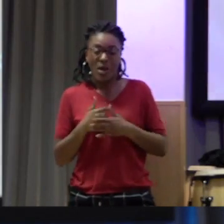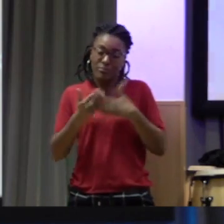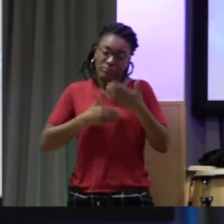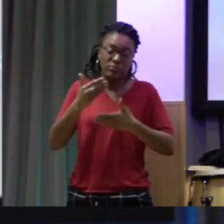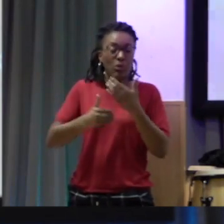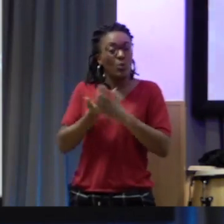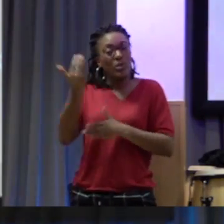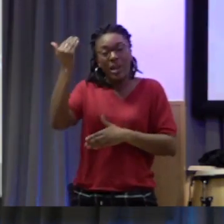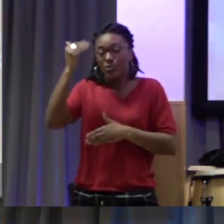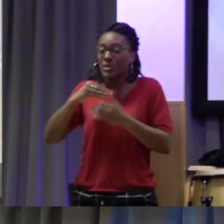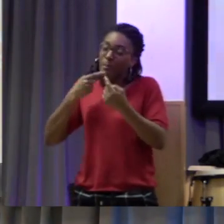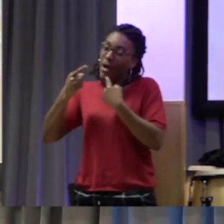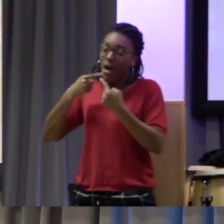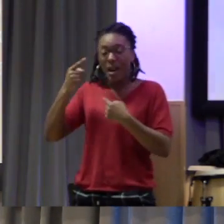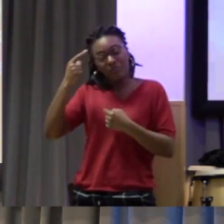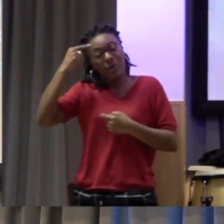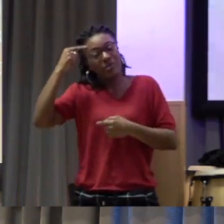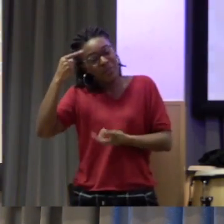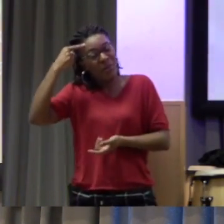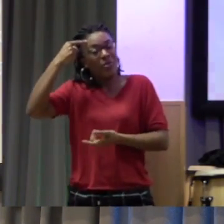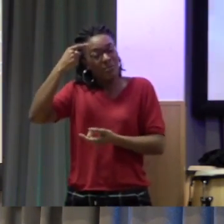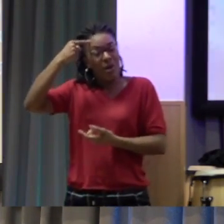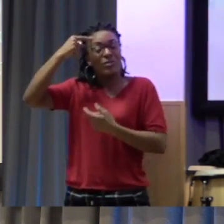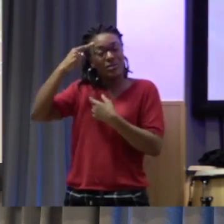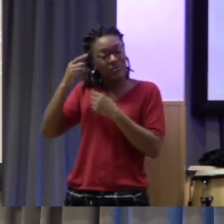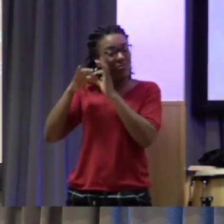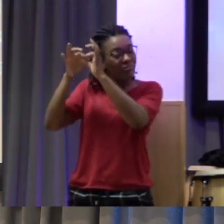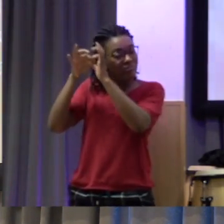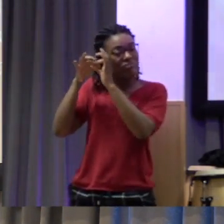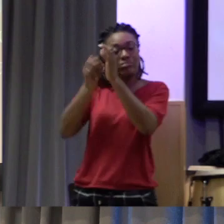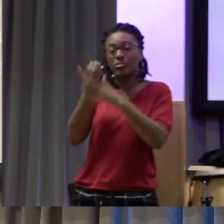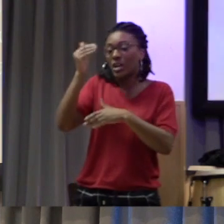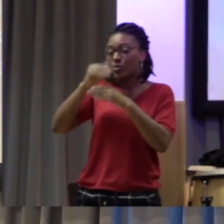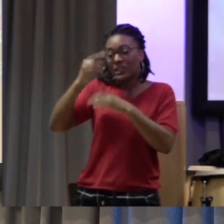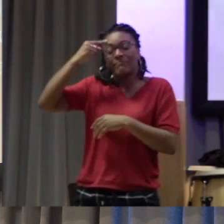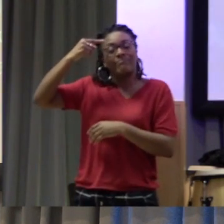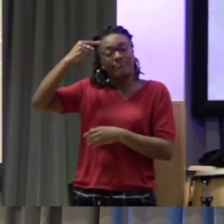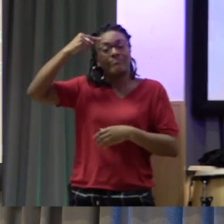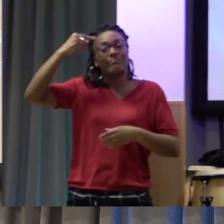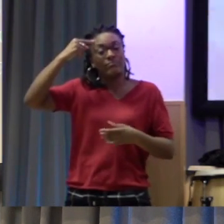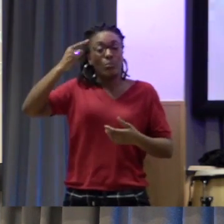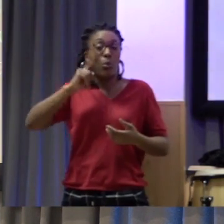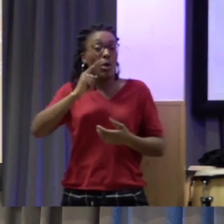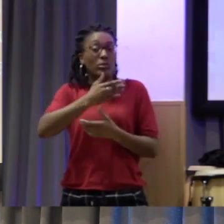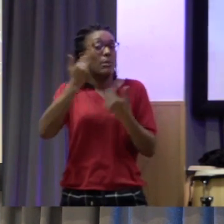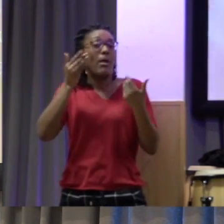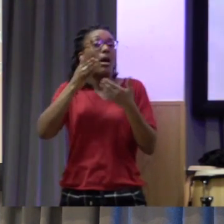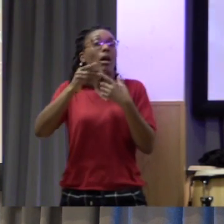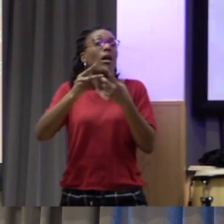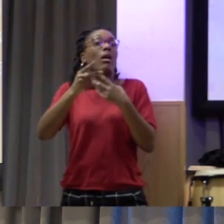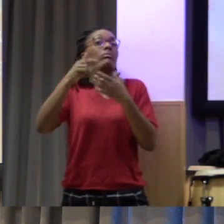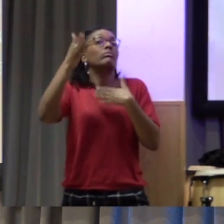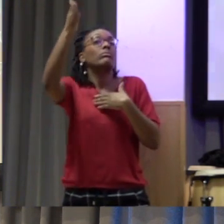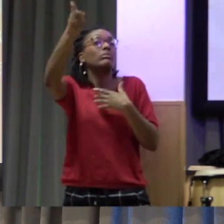la journée, que vous ayez la pensée du Seigneur en disant, je prie sans cesse, parce qu'on ne sait jamais ce qui peut arriver devant.